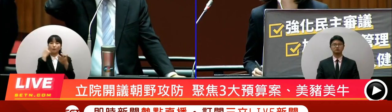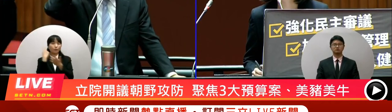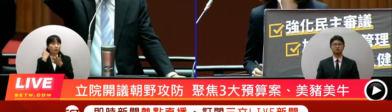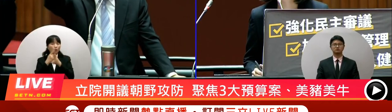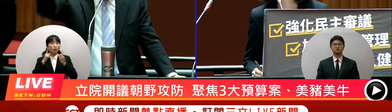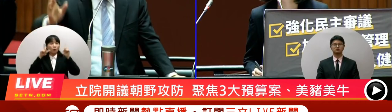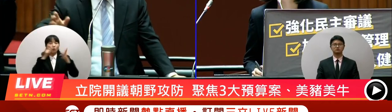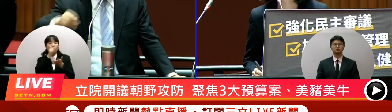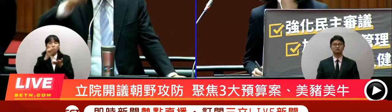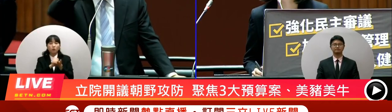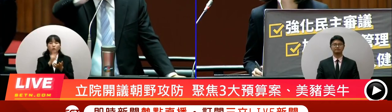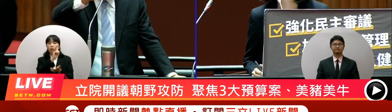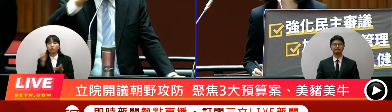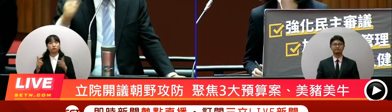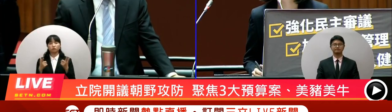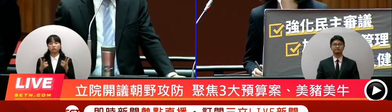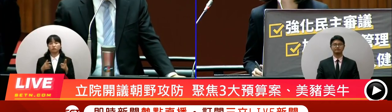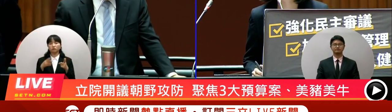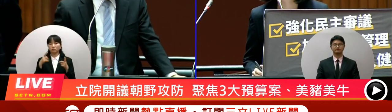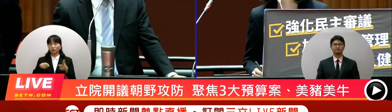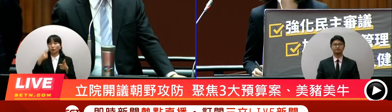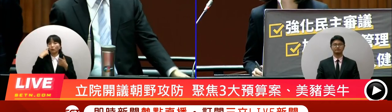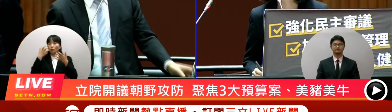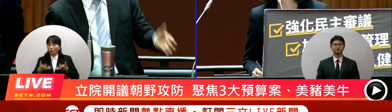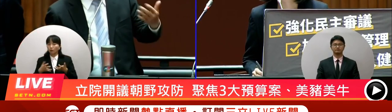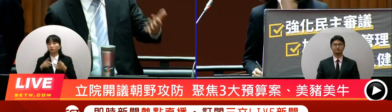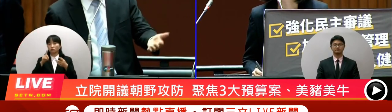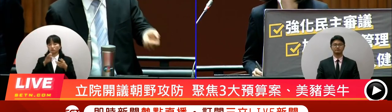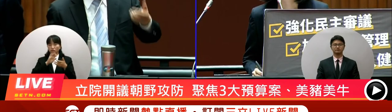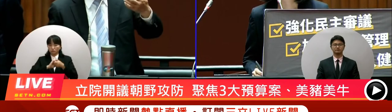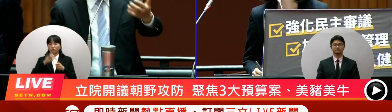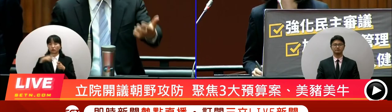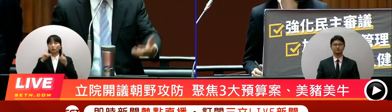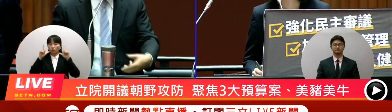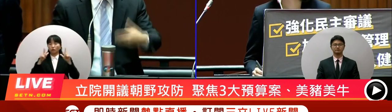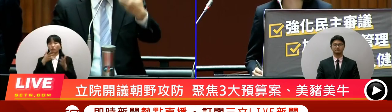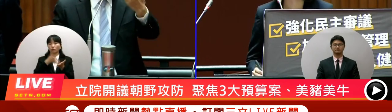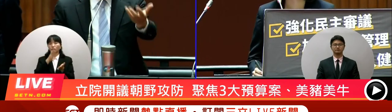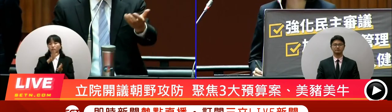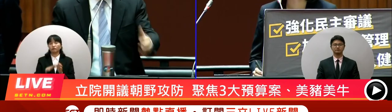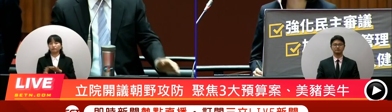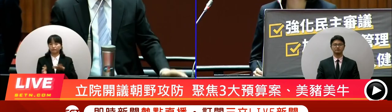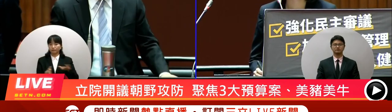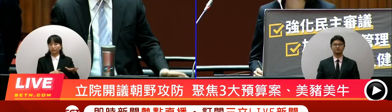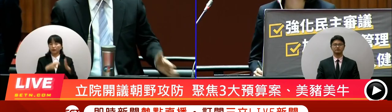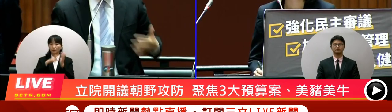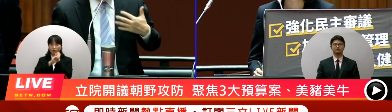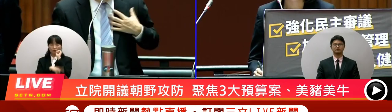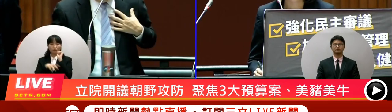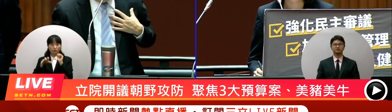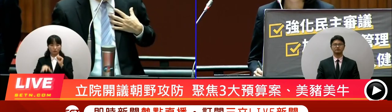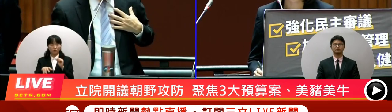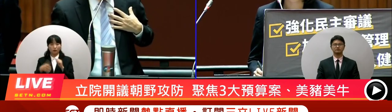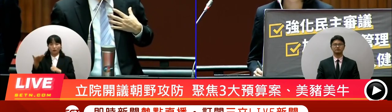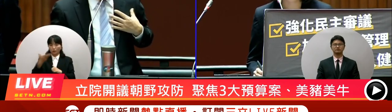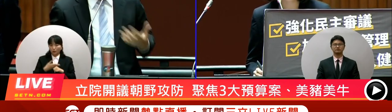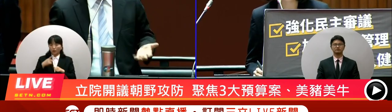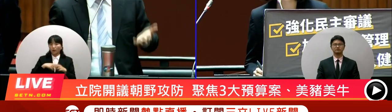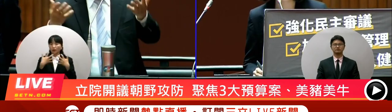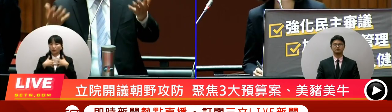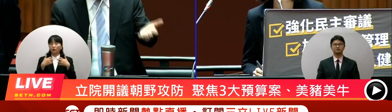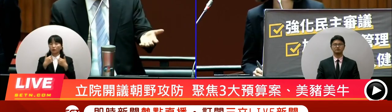记者会，天天讲哪一种，可见对这个的重视。另外一方面，像今天，贵院给我们机